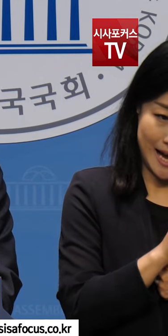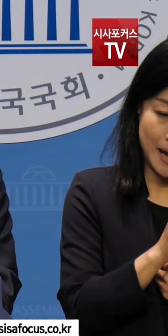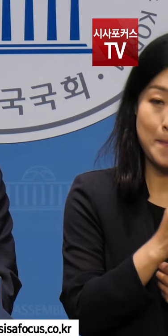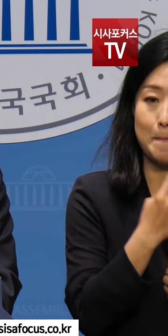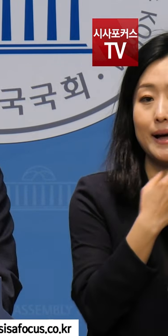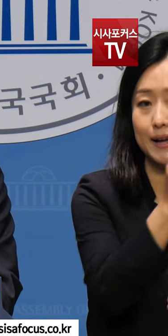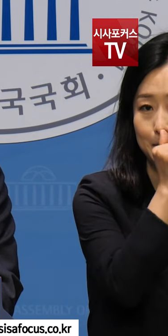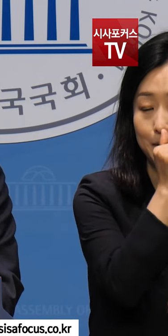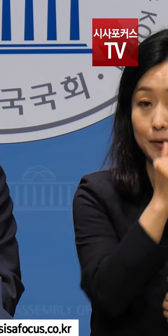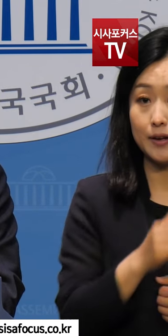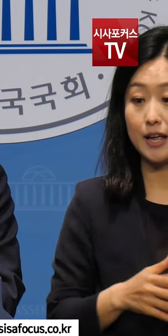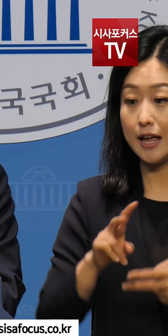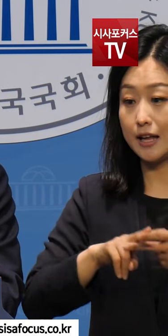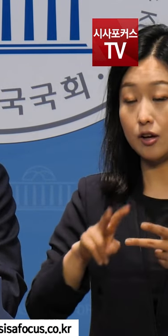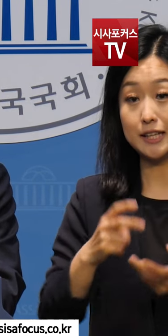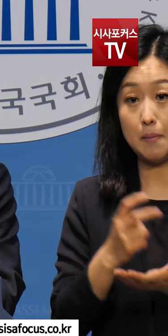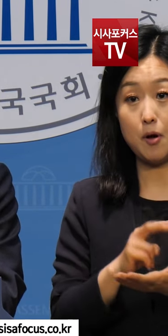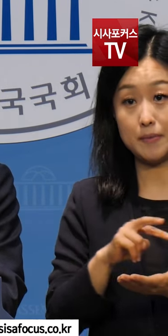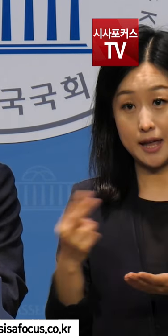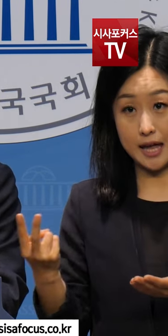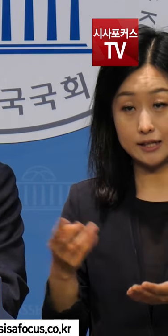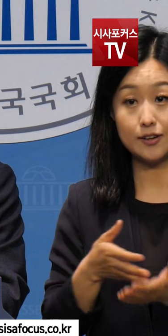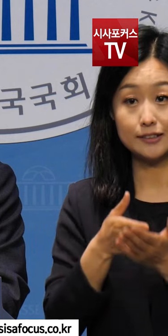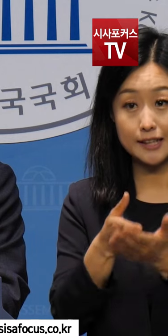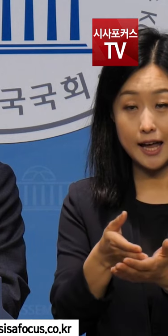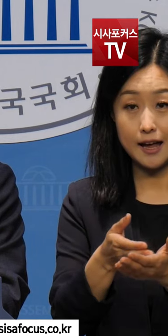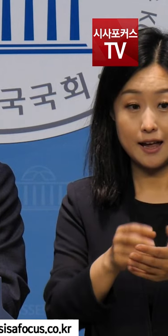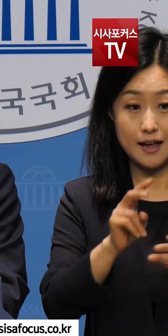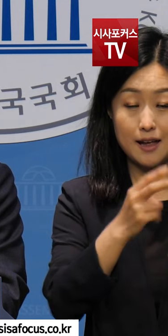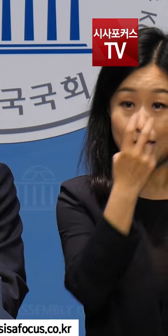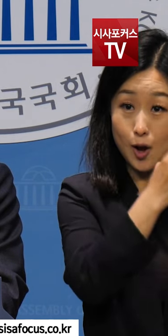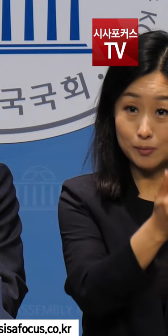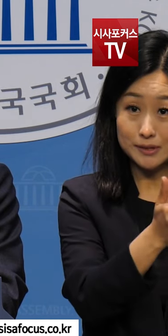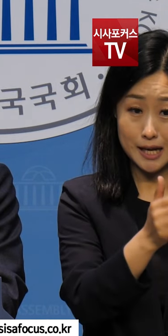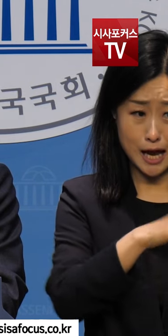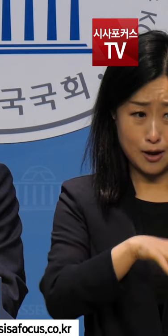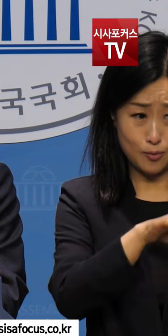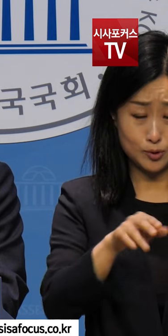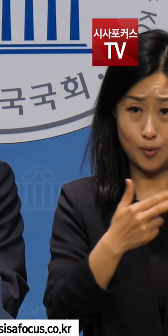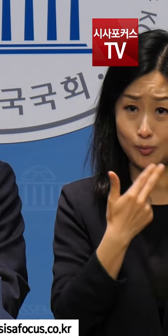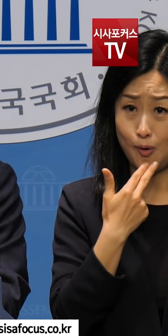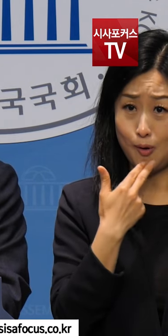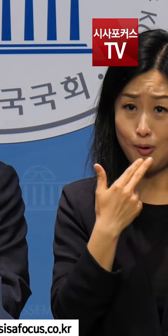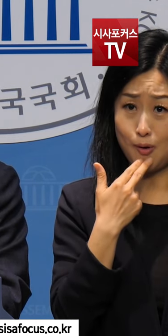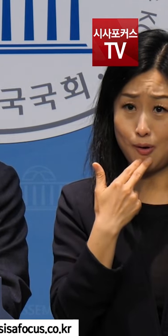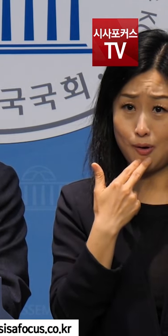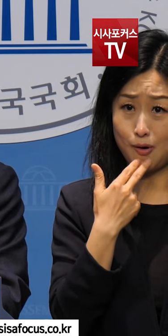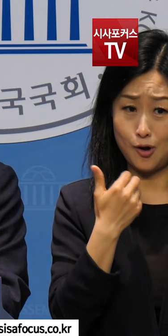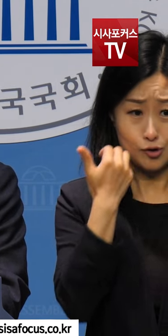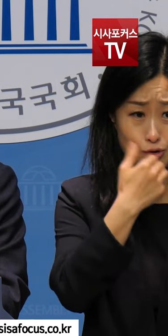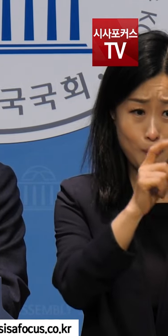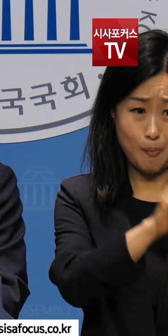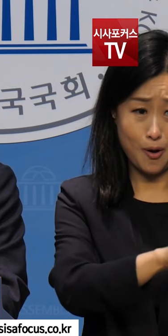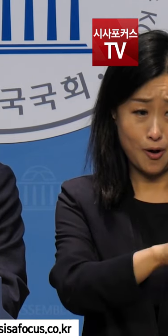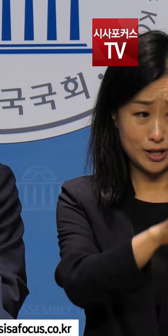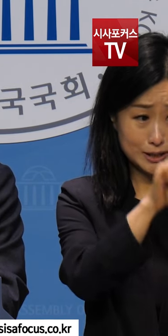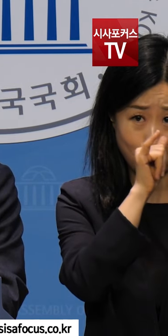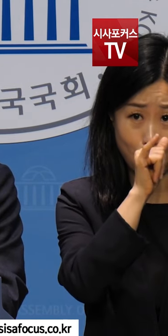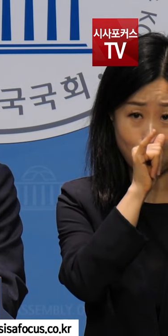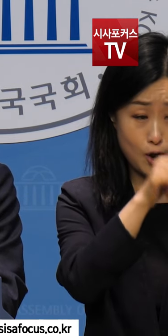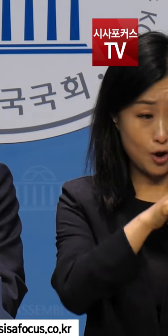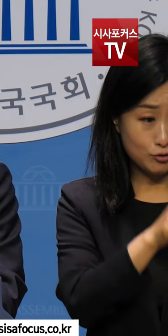따라서 이번 형사소송법 개정안을 통해 검사가 불공정한 수사를 하거나 할 염려가 있다고 인정할